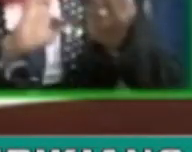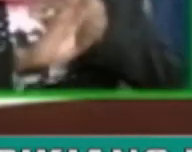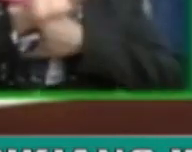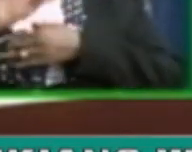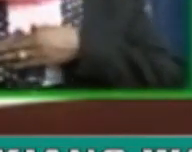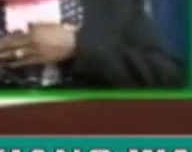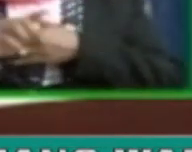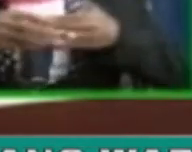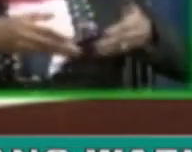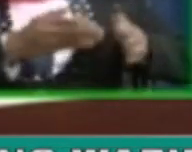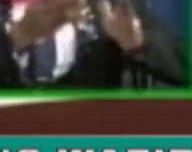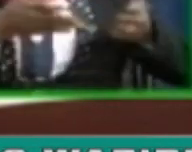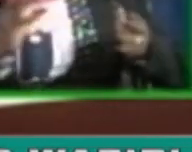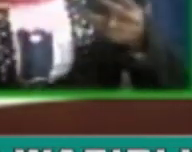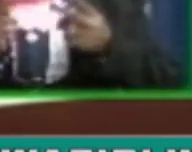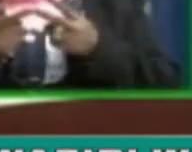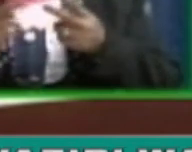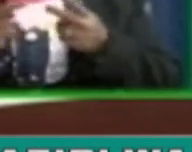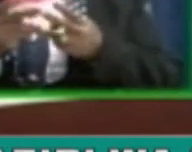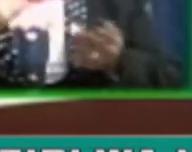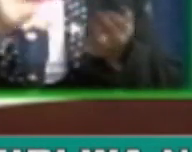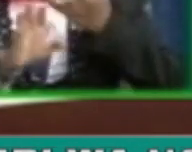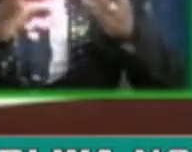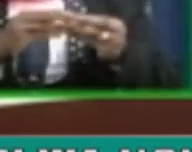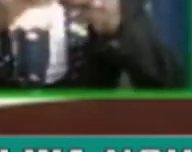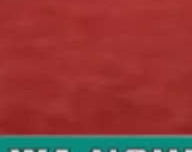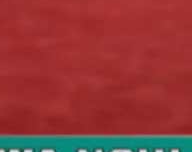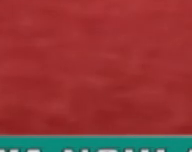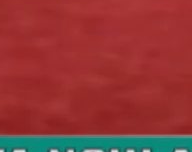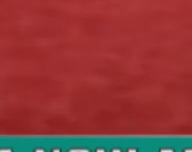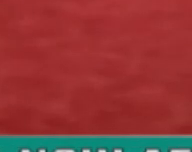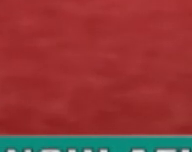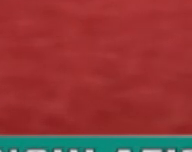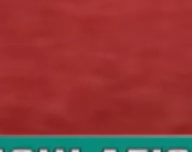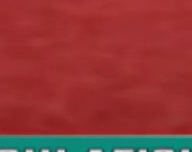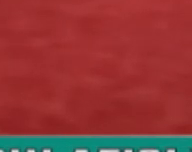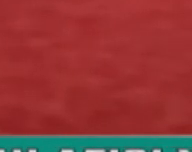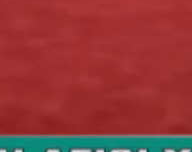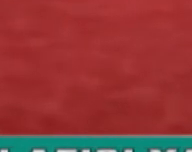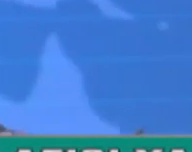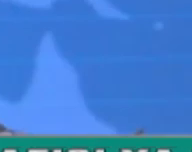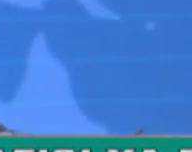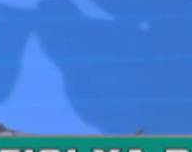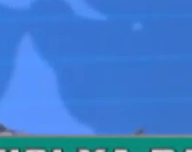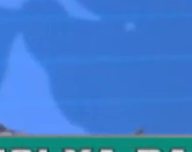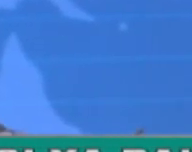makosa barabarani, lakini vile vile itazuia upotevu wa mapato ya serikali. Nikiripoti Mwatimu